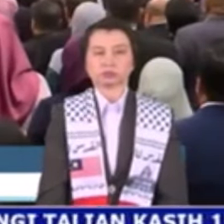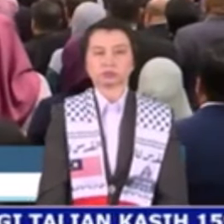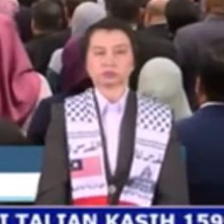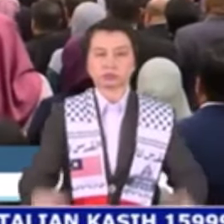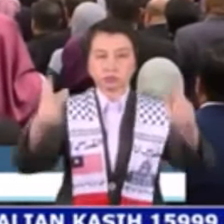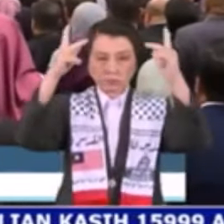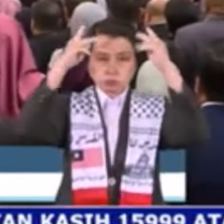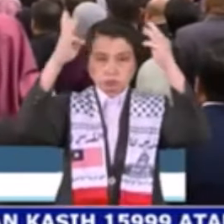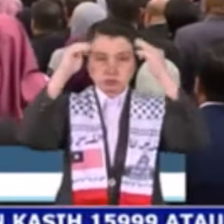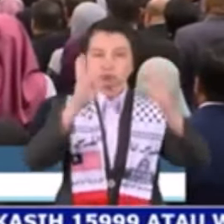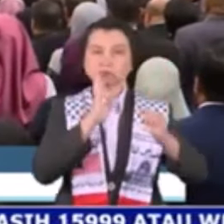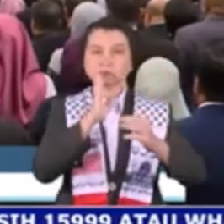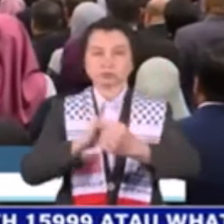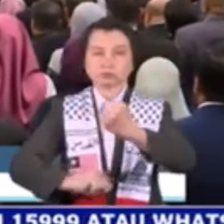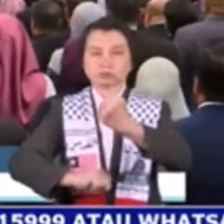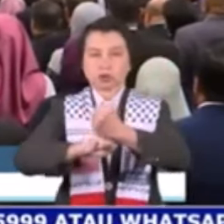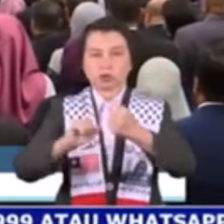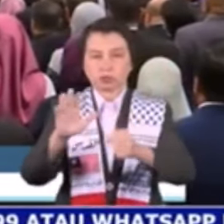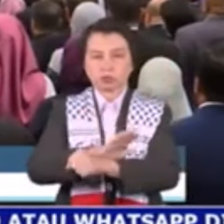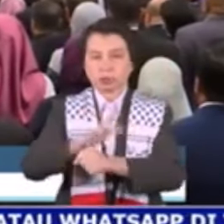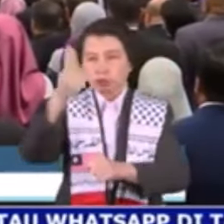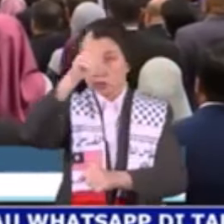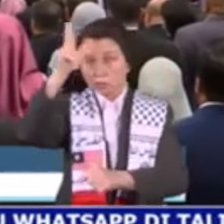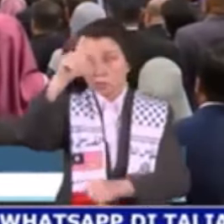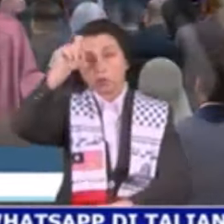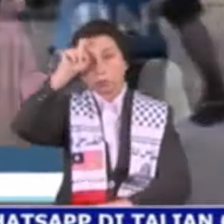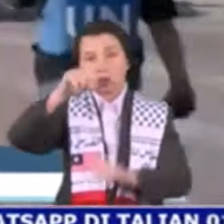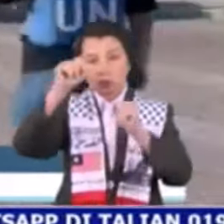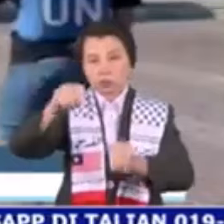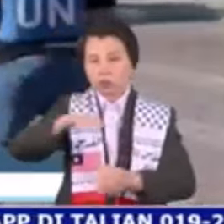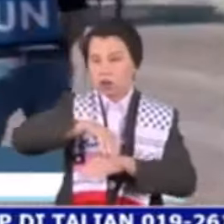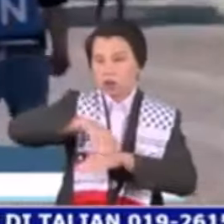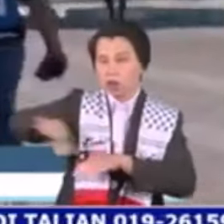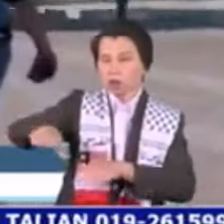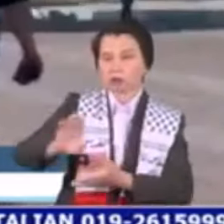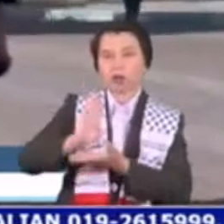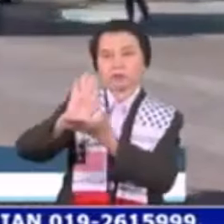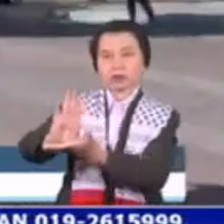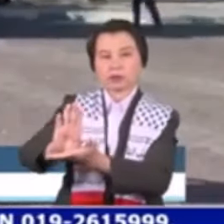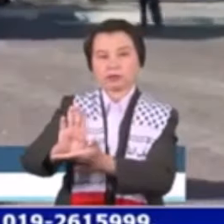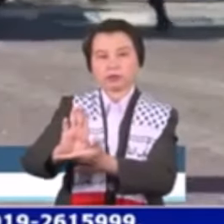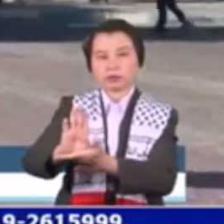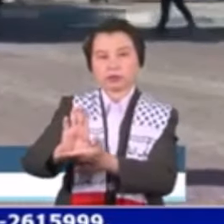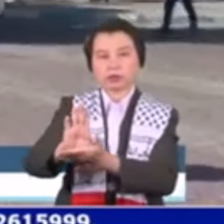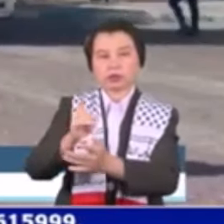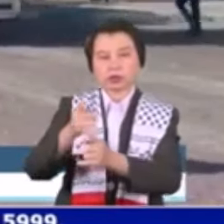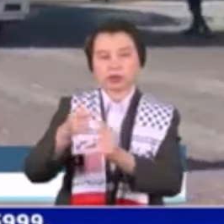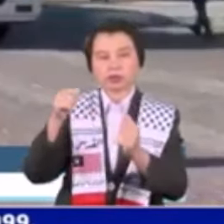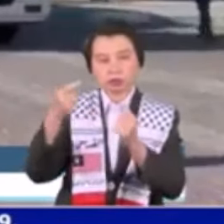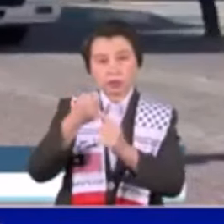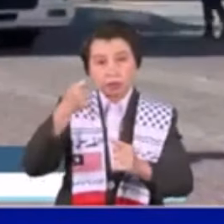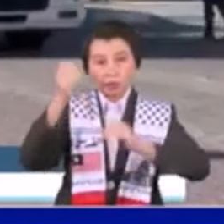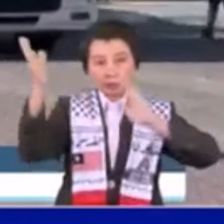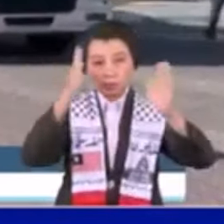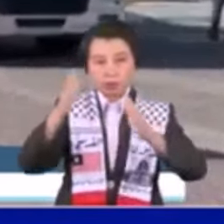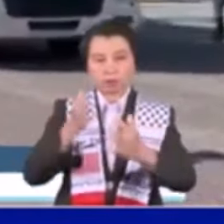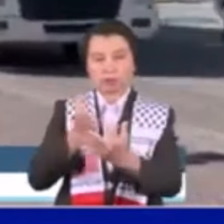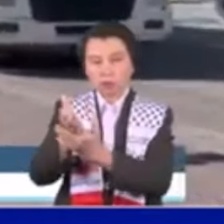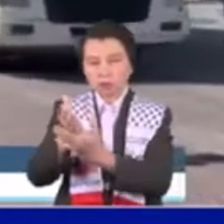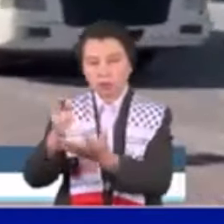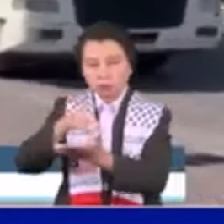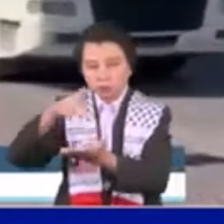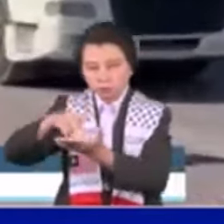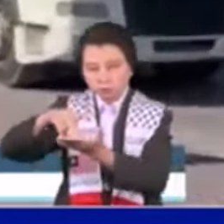Jelas Perdana Menteri, sokongan penuh kerajaan Mesir membolehkan penghantaran bantuan kemanusiaan Malaysia melalui pusat pemeriksaan